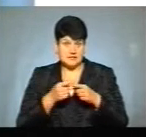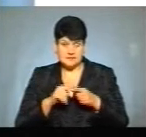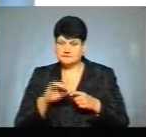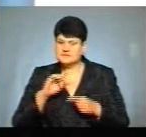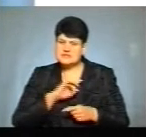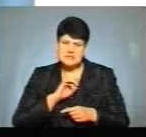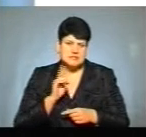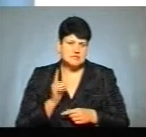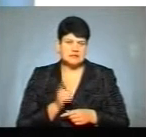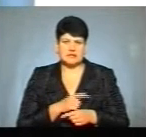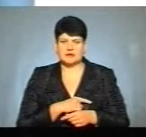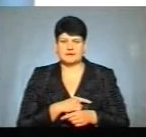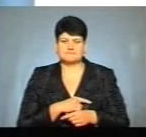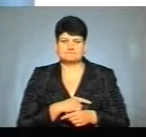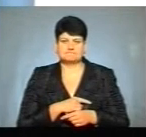сильний,